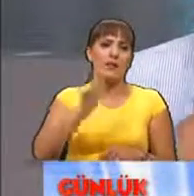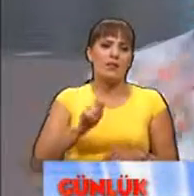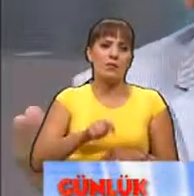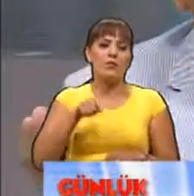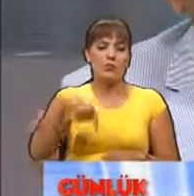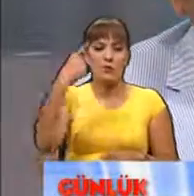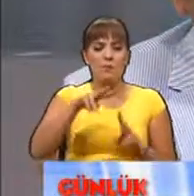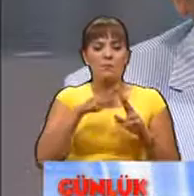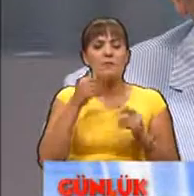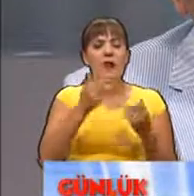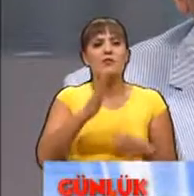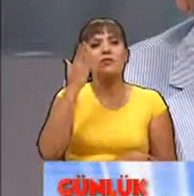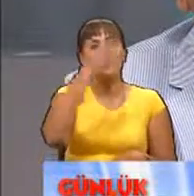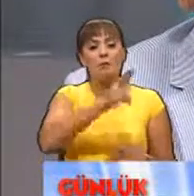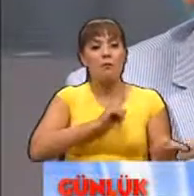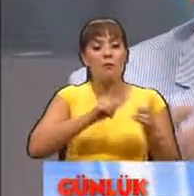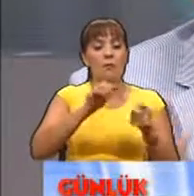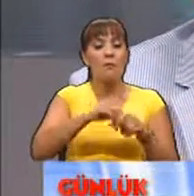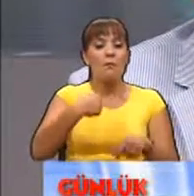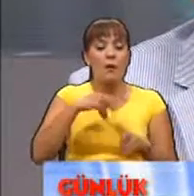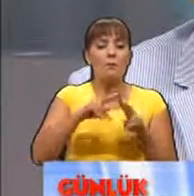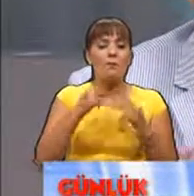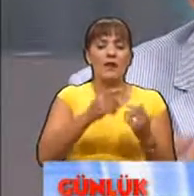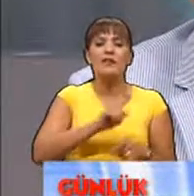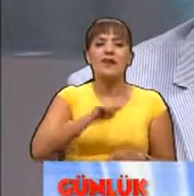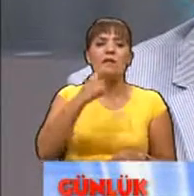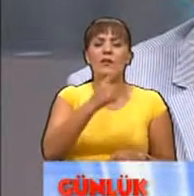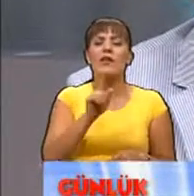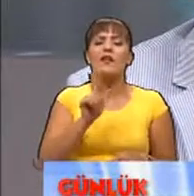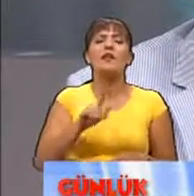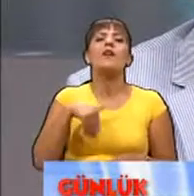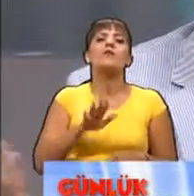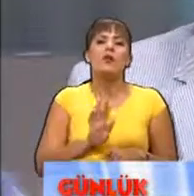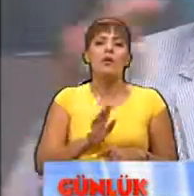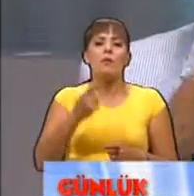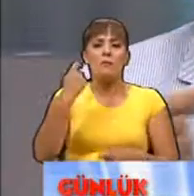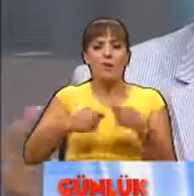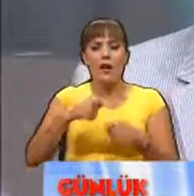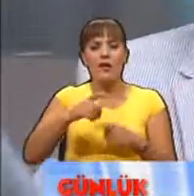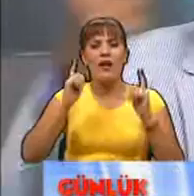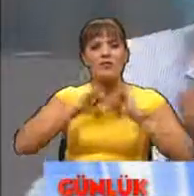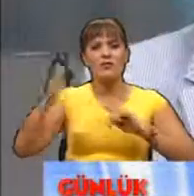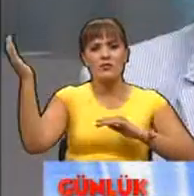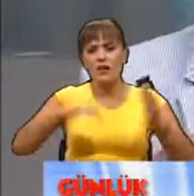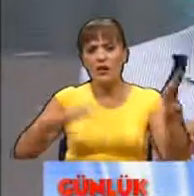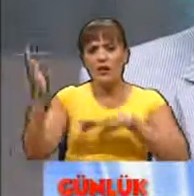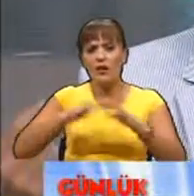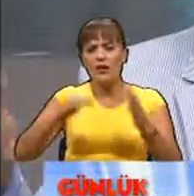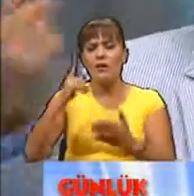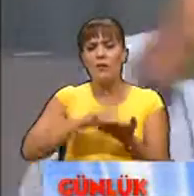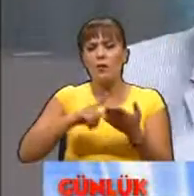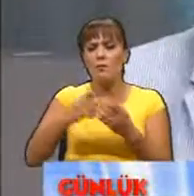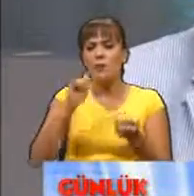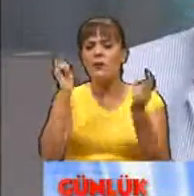sayılır. Bunun için mirasçıların gidip mahkemeye ben mirası reddediyorum demelerine ihtiyaç yok. Evet. Bankalardan hacizler geliyor, ipoteklerin